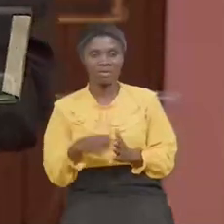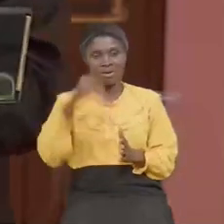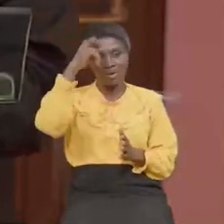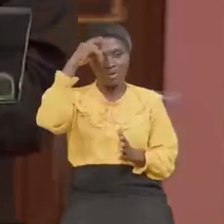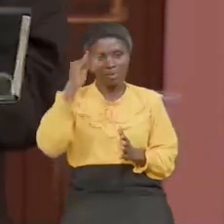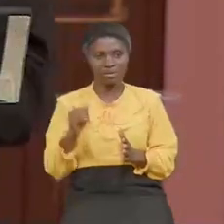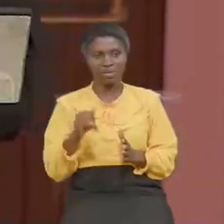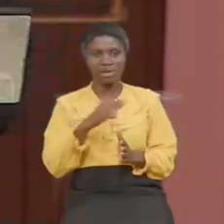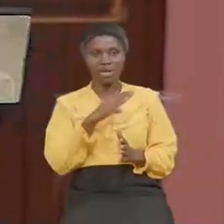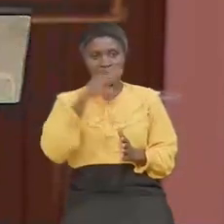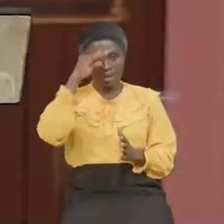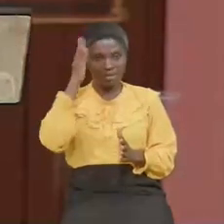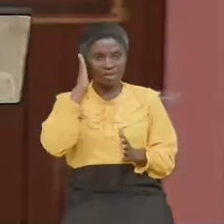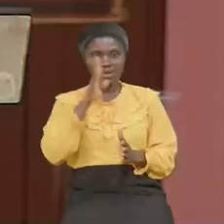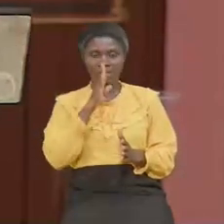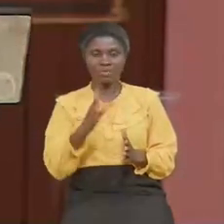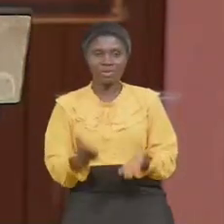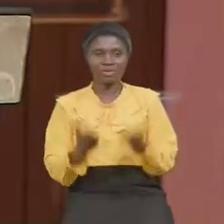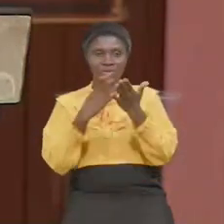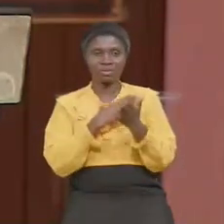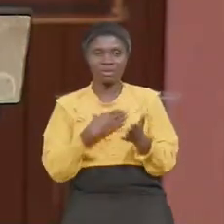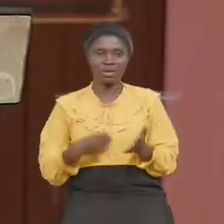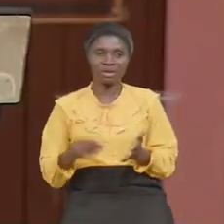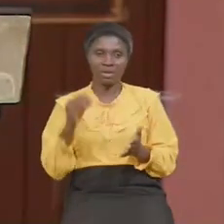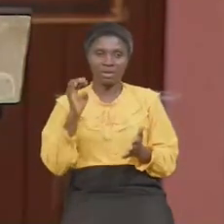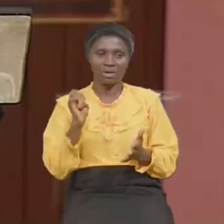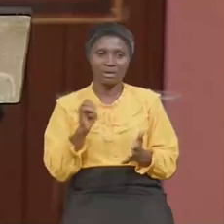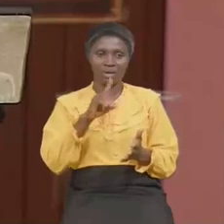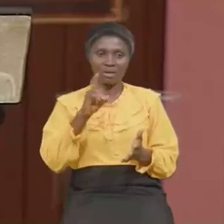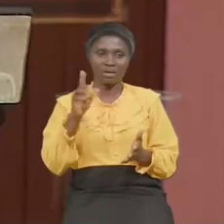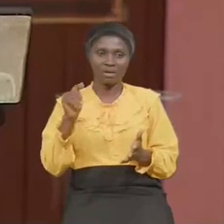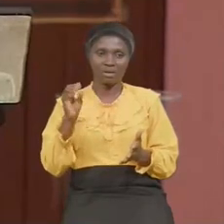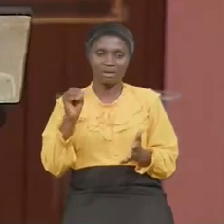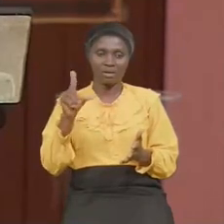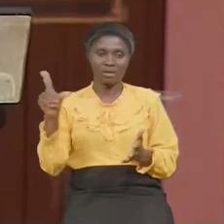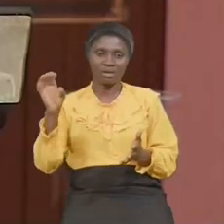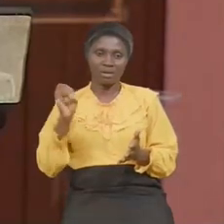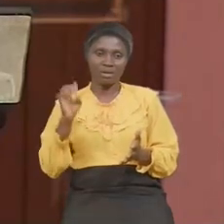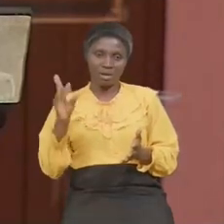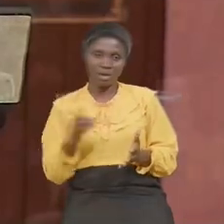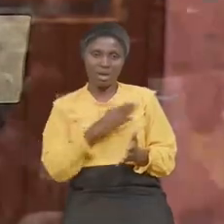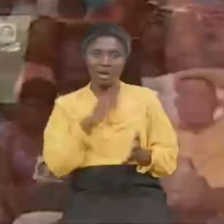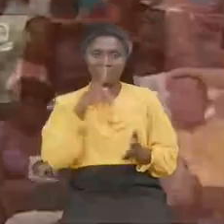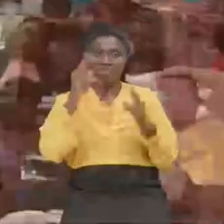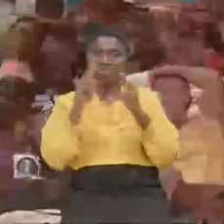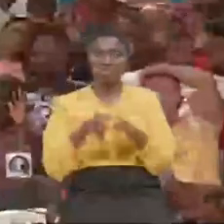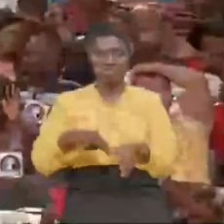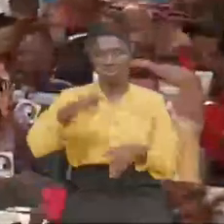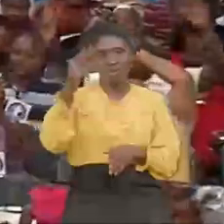il se lèvera bien haut. Est-ce qu'il y a un serviteur de Dieu là-bas? Est-ce qu'il y a un serviteur de Dieu